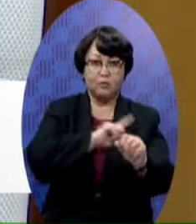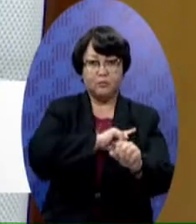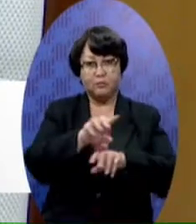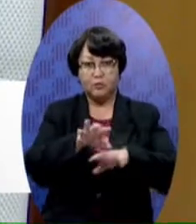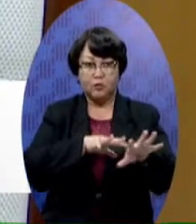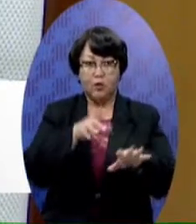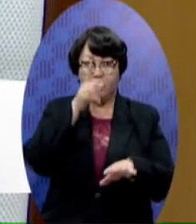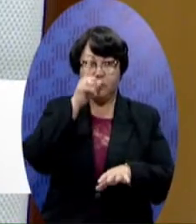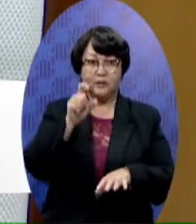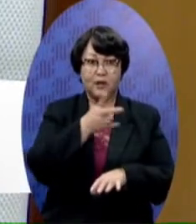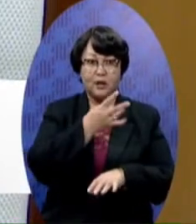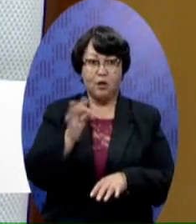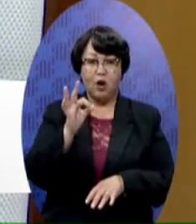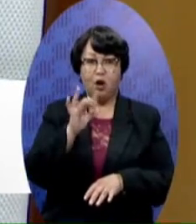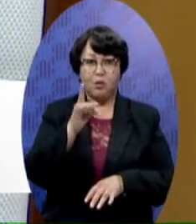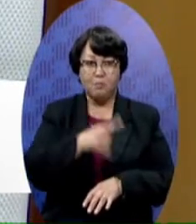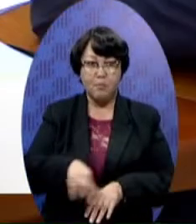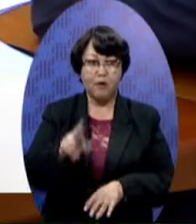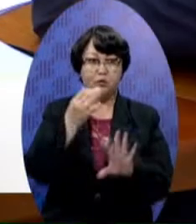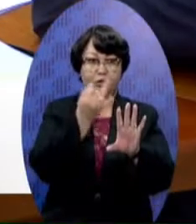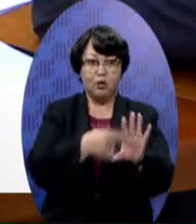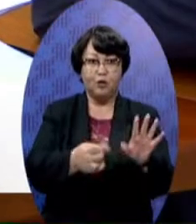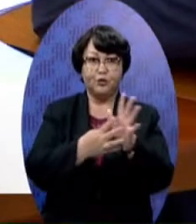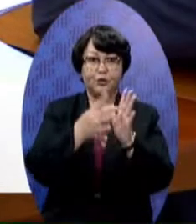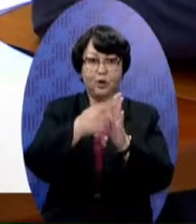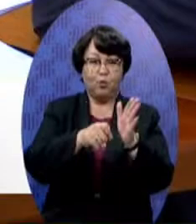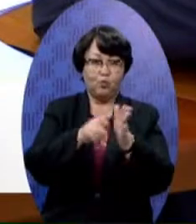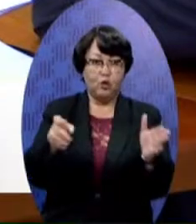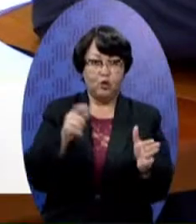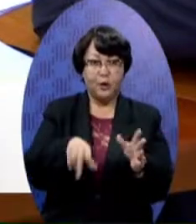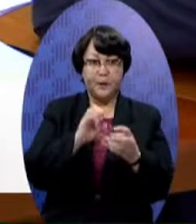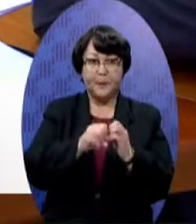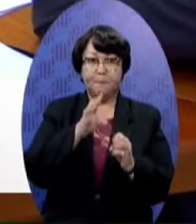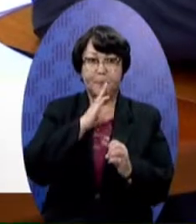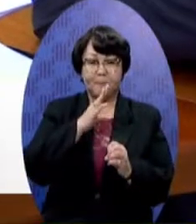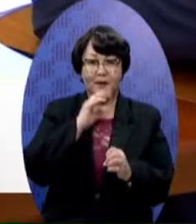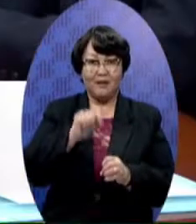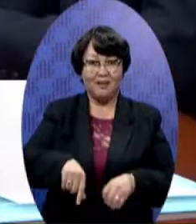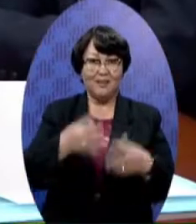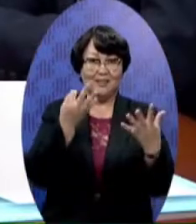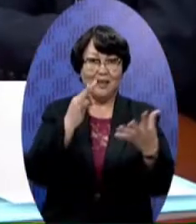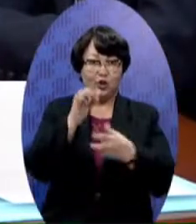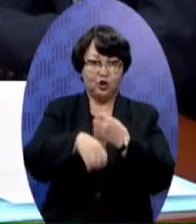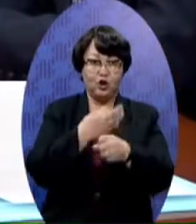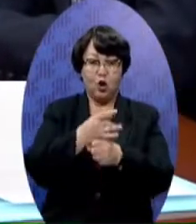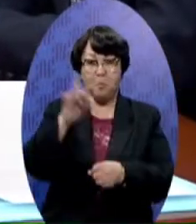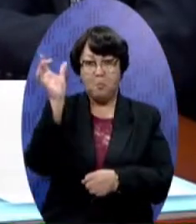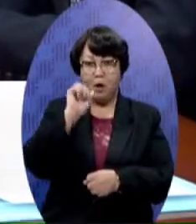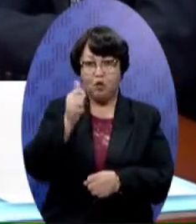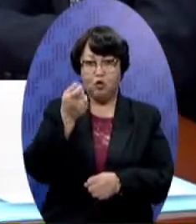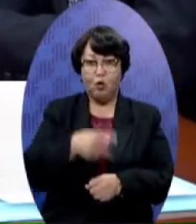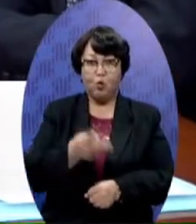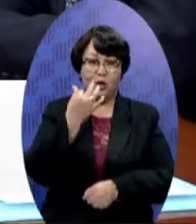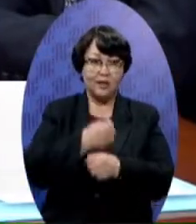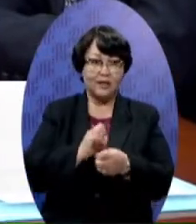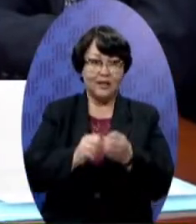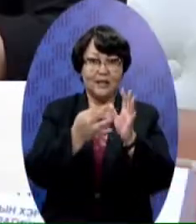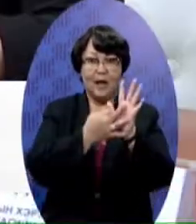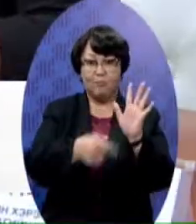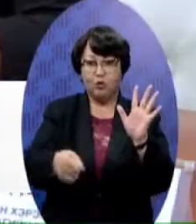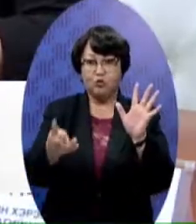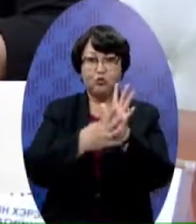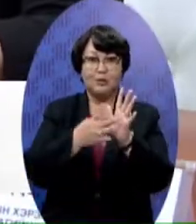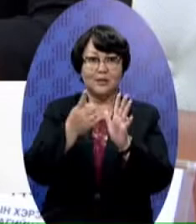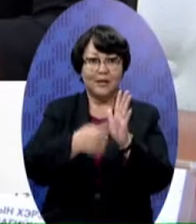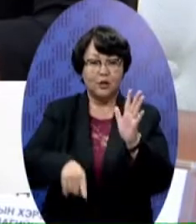7-9 сард гэж бид нар төлөвлөж байгаа. Халх голын дайны ялалтын 80 жилийн яг тэмдэглэх гол үйл ажиллагаа 8-9-р сард болно.